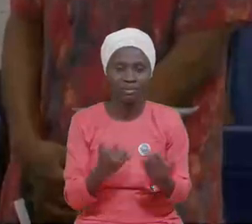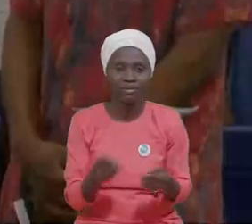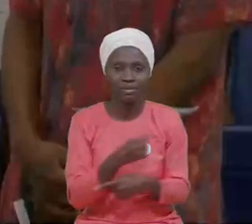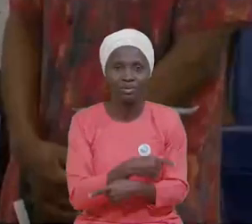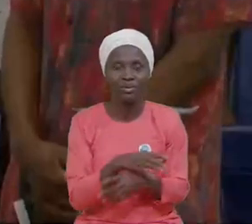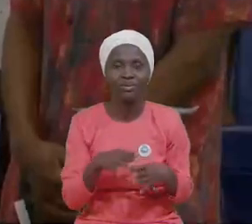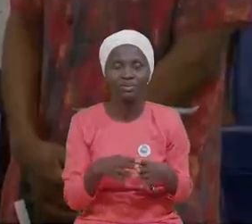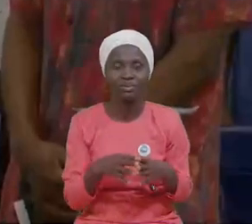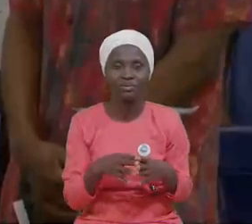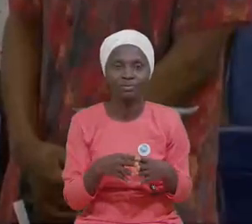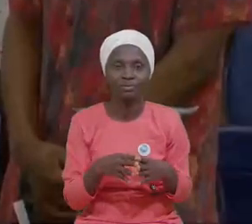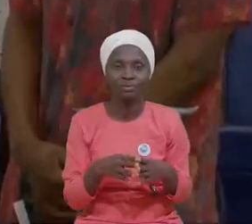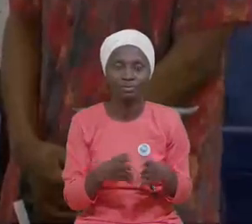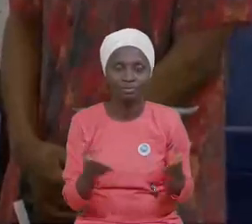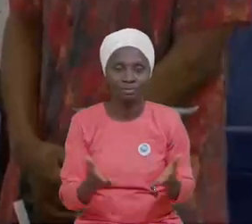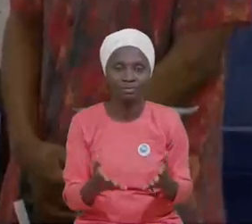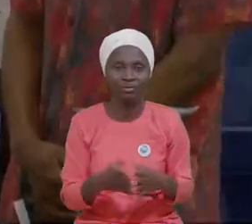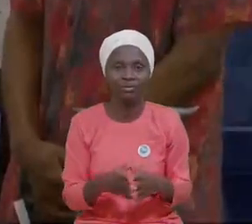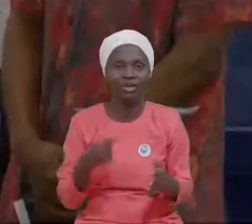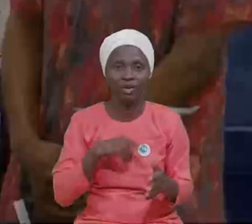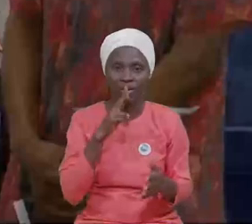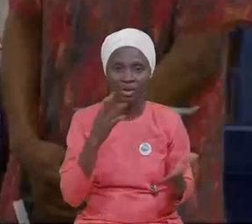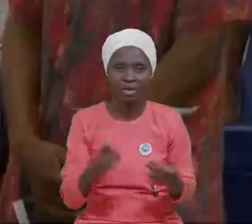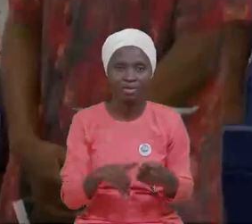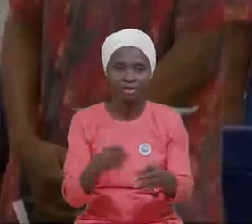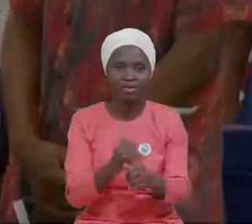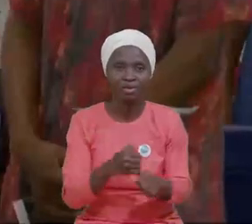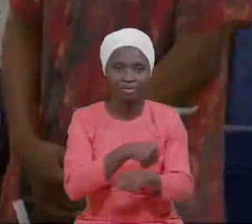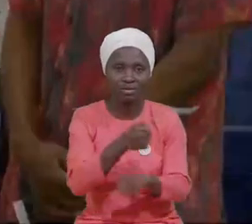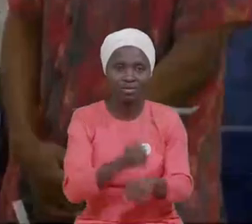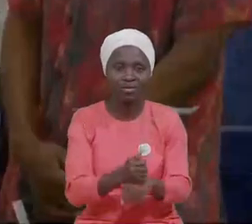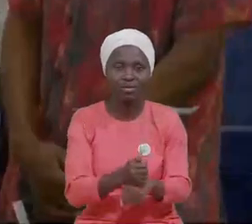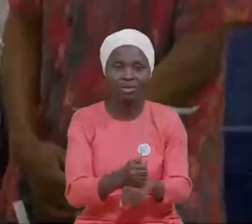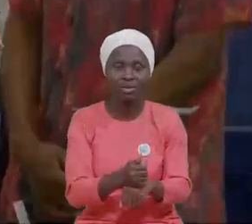jour avec ton serviteur pour recevoir